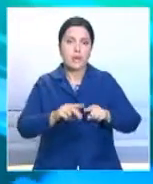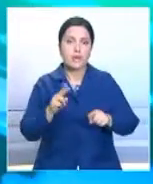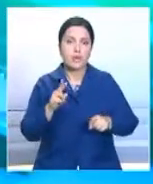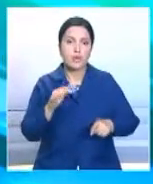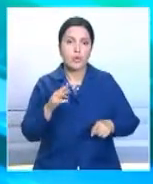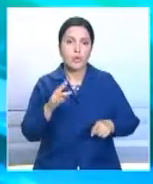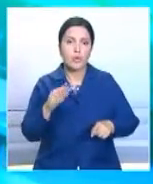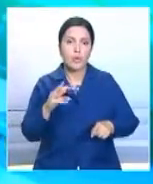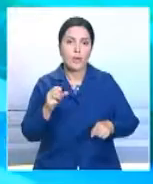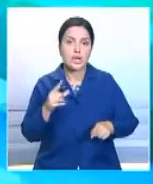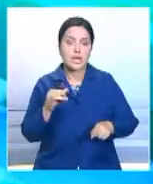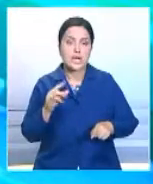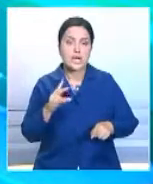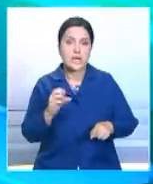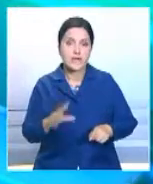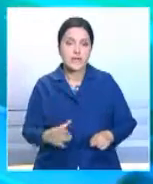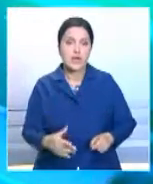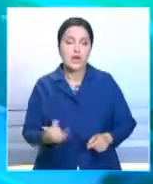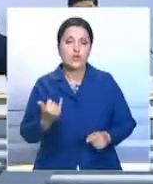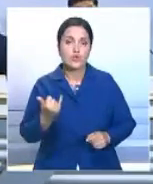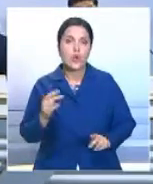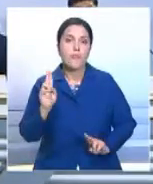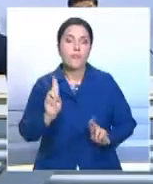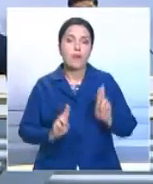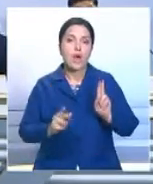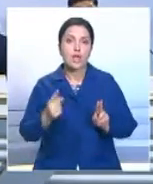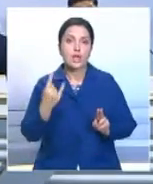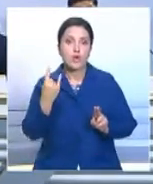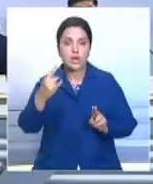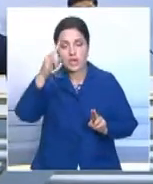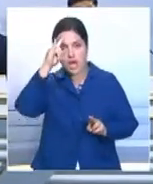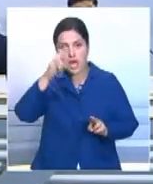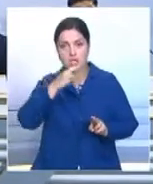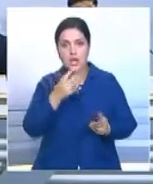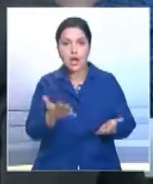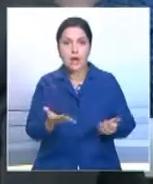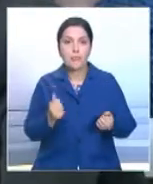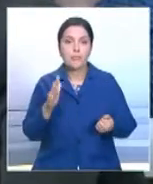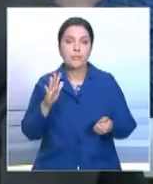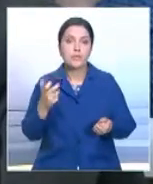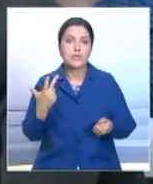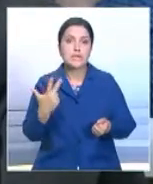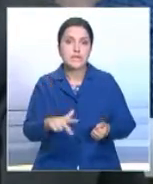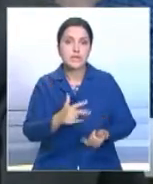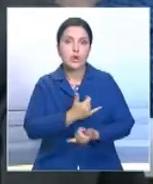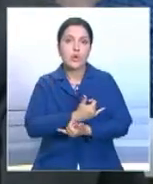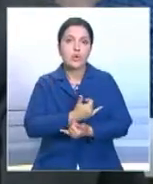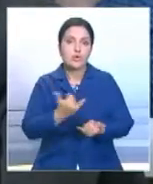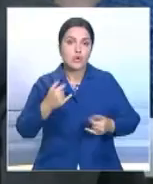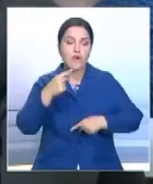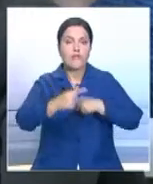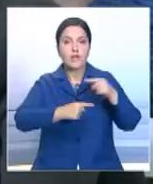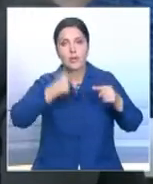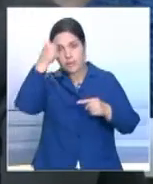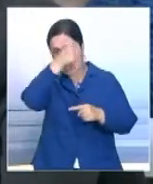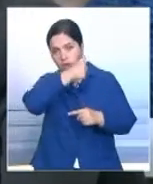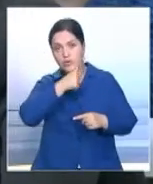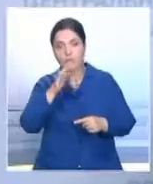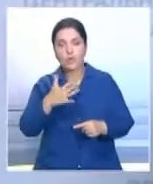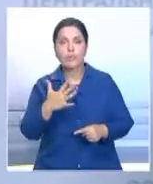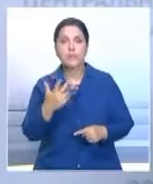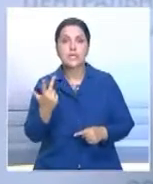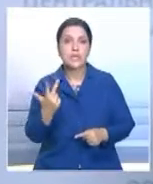Медет Курмангалиев. На сегодняшний день по принципу одного окна казахстанцы получают 530 услуг. В следующем году их станет